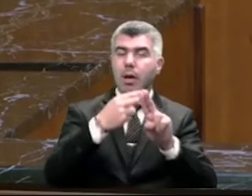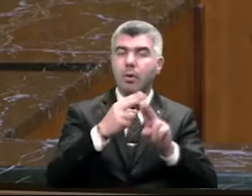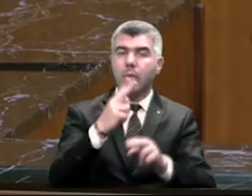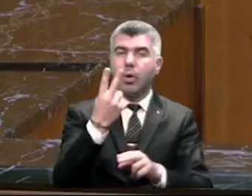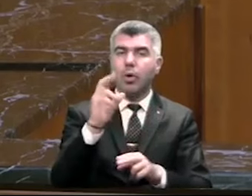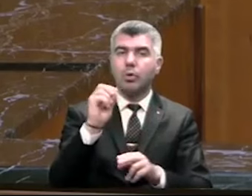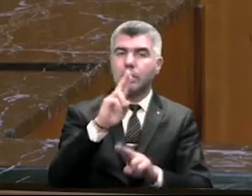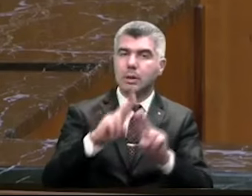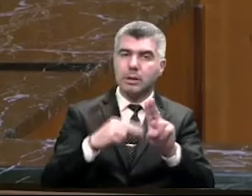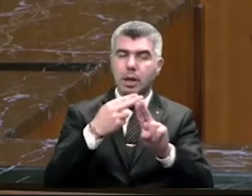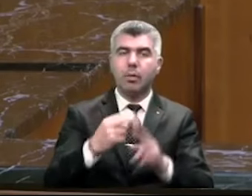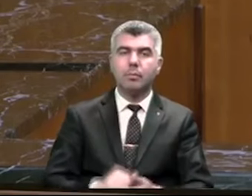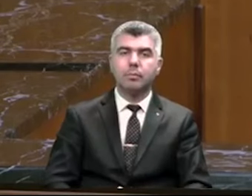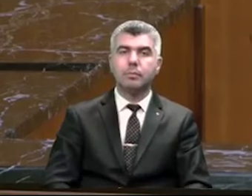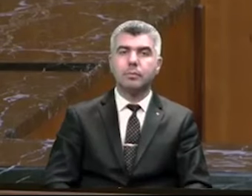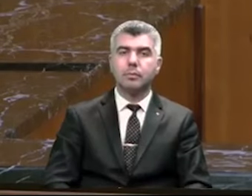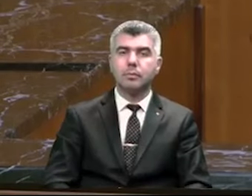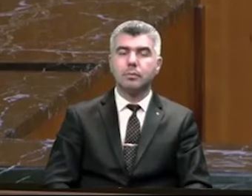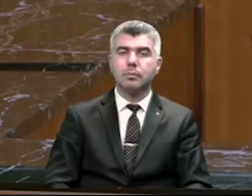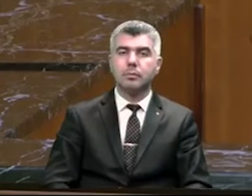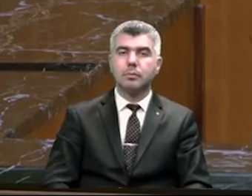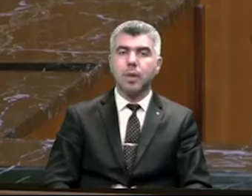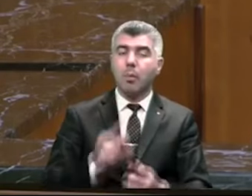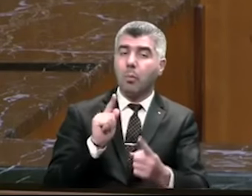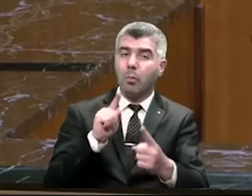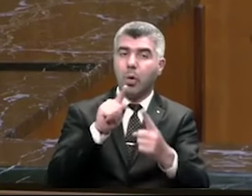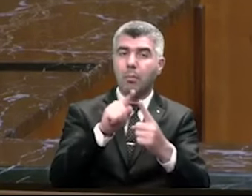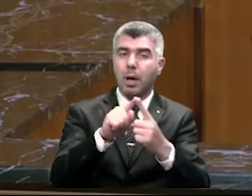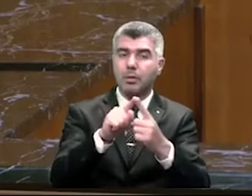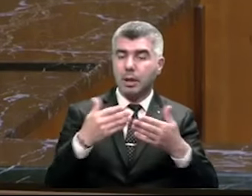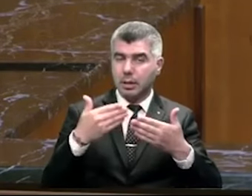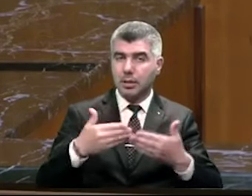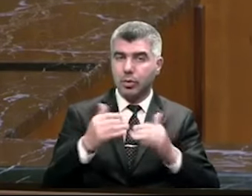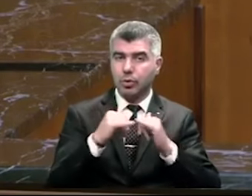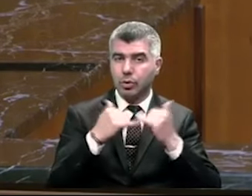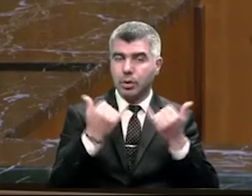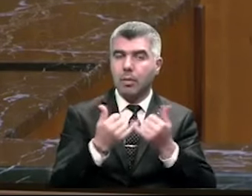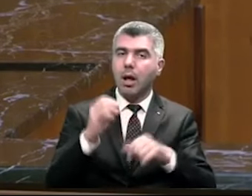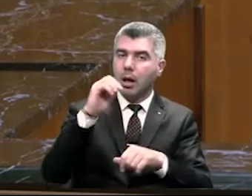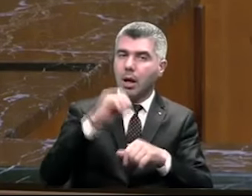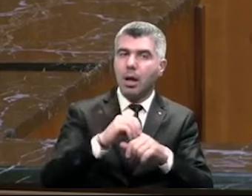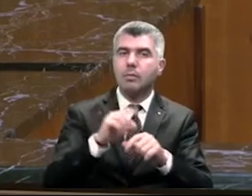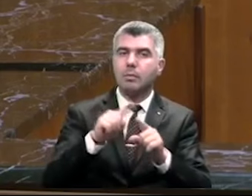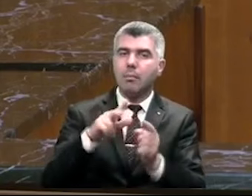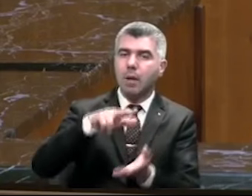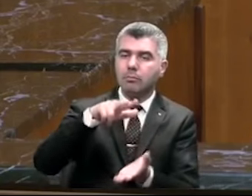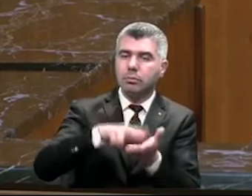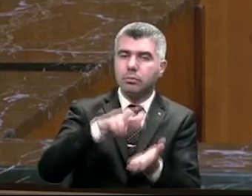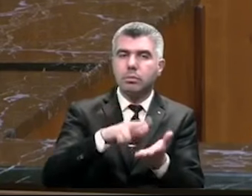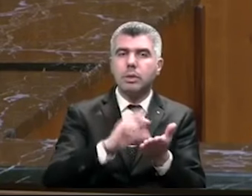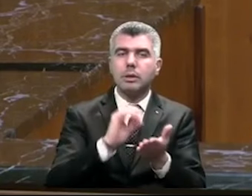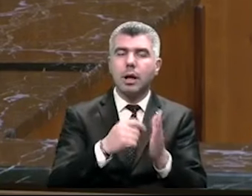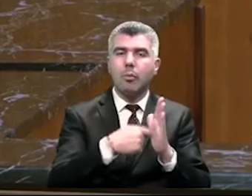20 جوابا وسيعقد المجلس مباشره بعد هذه الجلسه جلسه عامه تشريعيه تخصص للدراسه